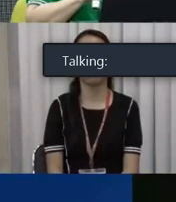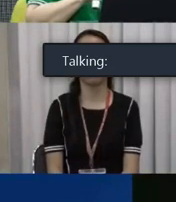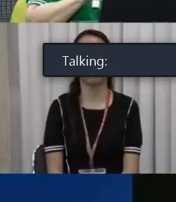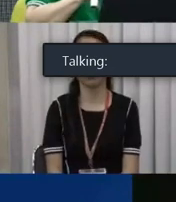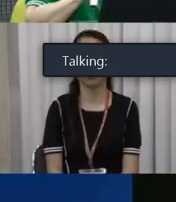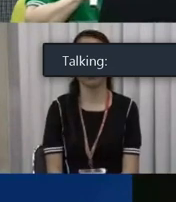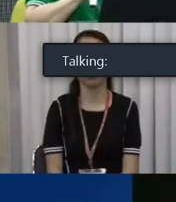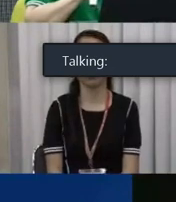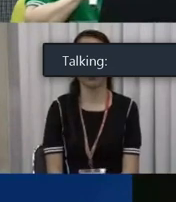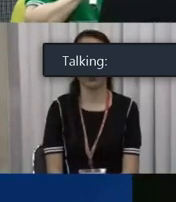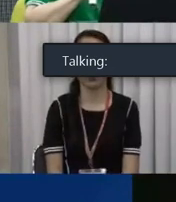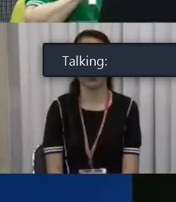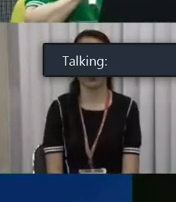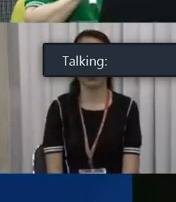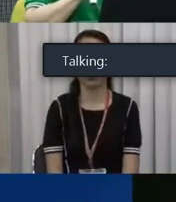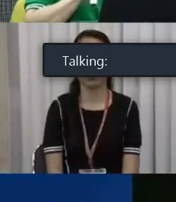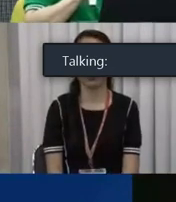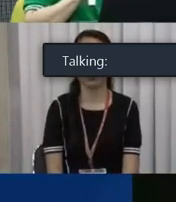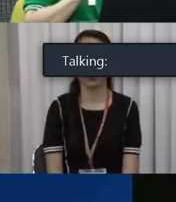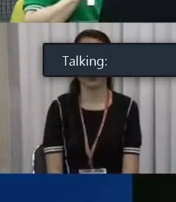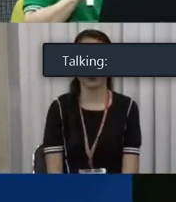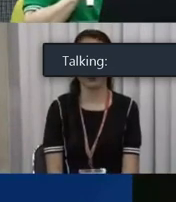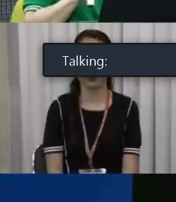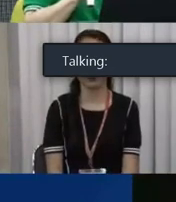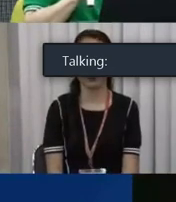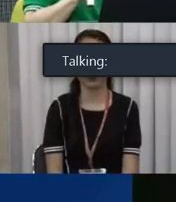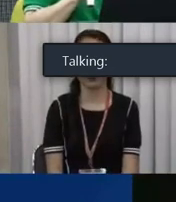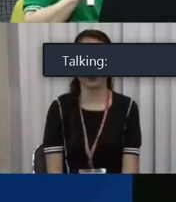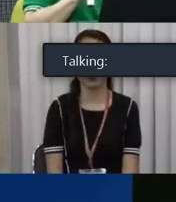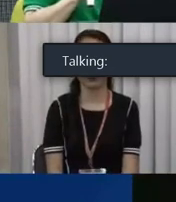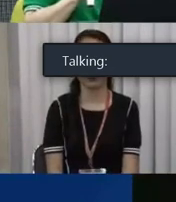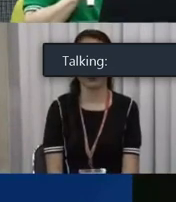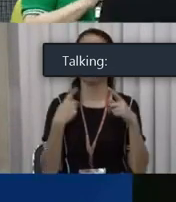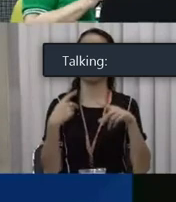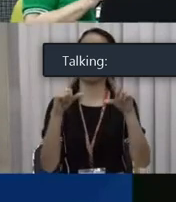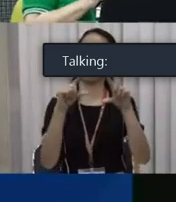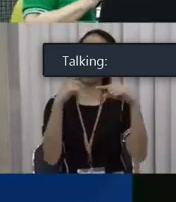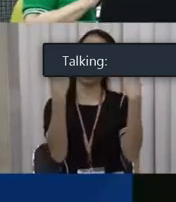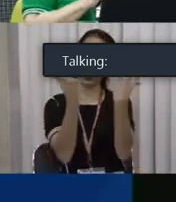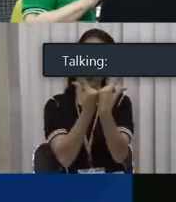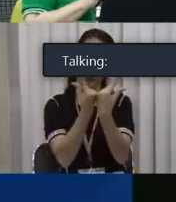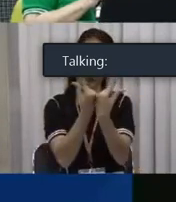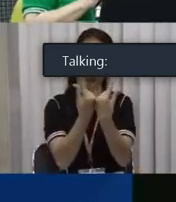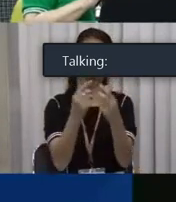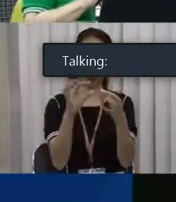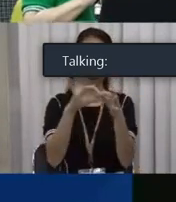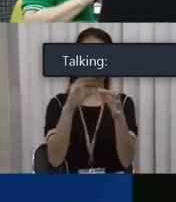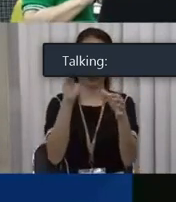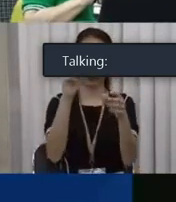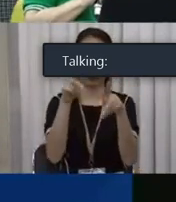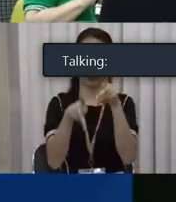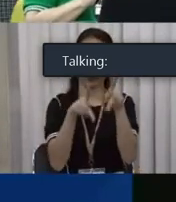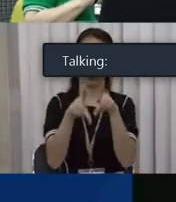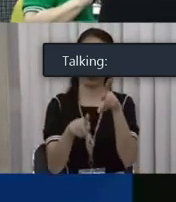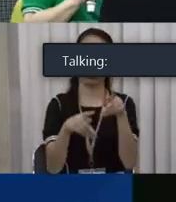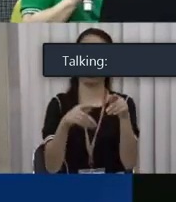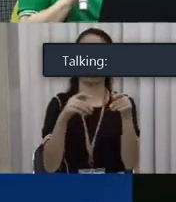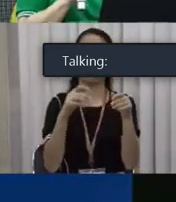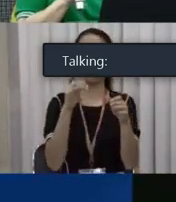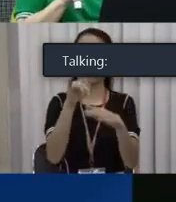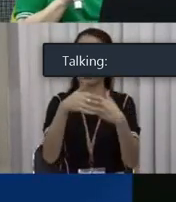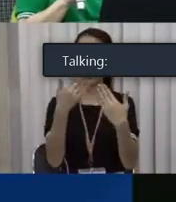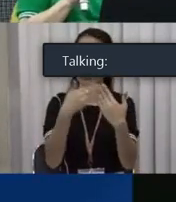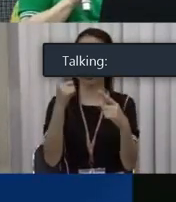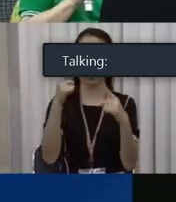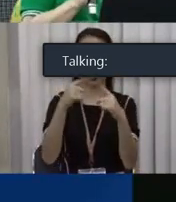maoy kanang matawag nato nga dali rang maka-adjust, no, sa bisag unsa nga